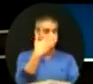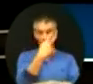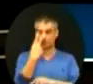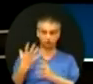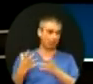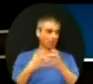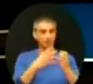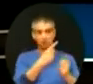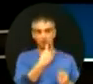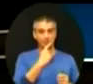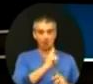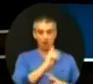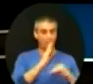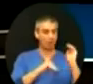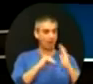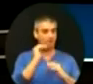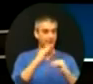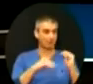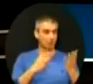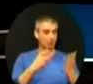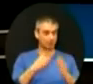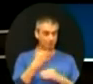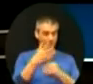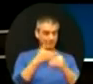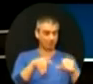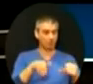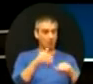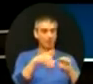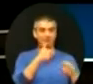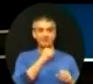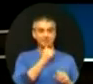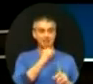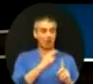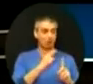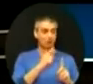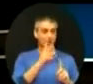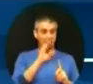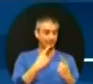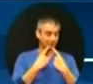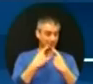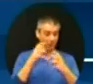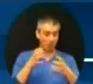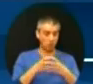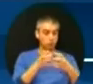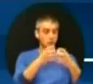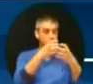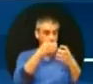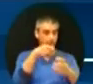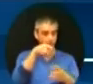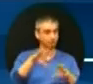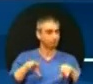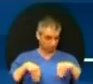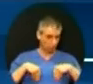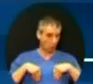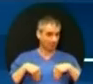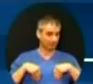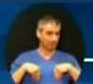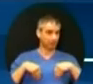לשני עמים, הוא אומר לא לבנות בעצם מעבר לגבולות הקו הירוק. כלומר, גם השיח על גושי ההתיישבות שהם